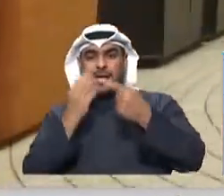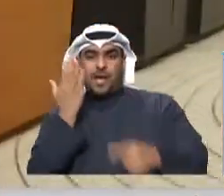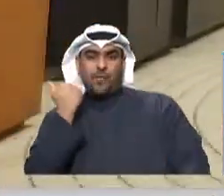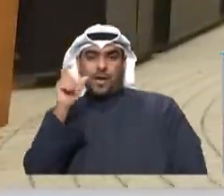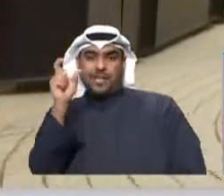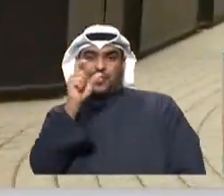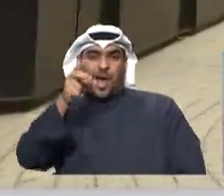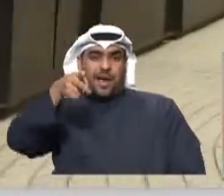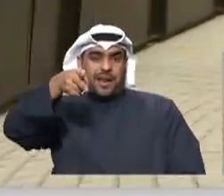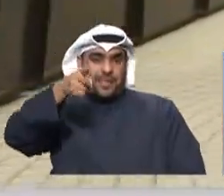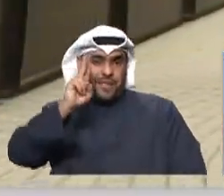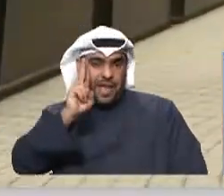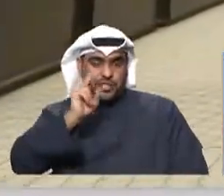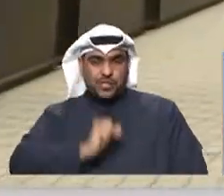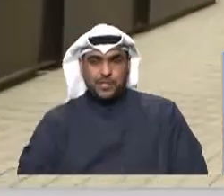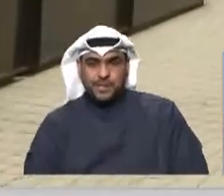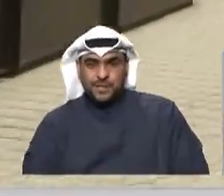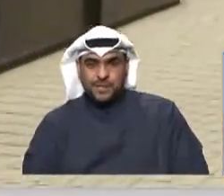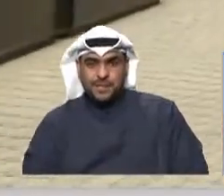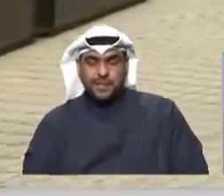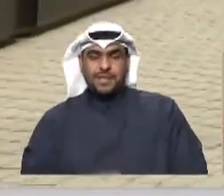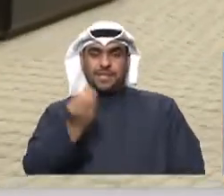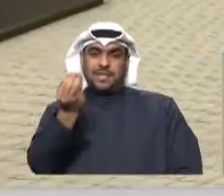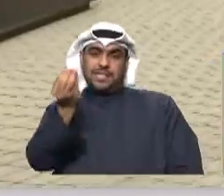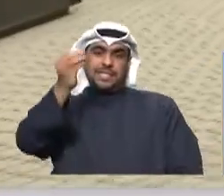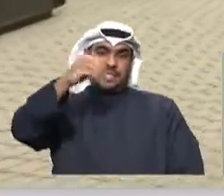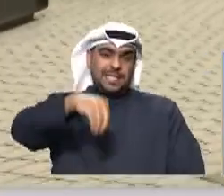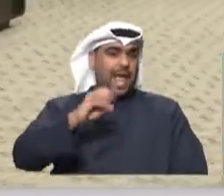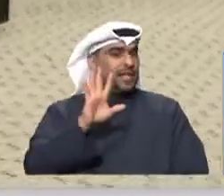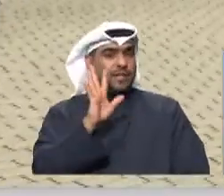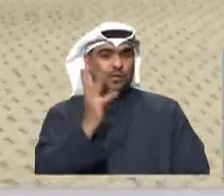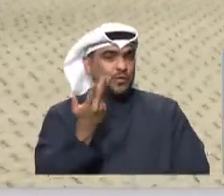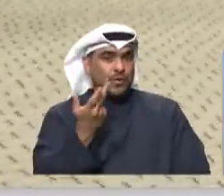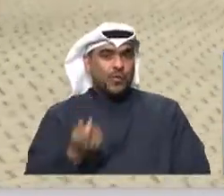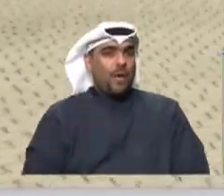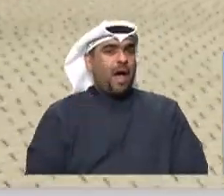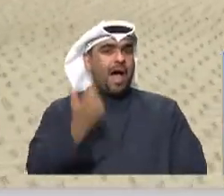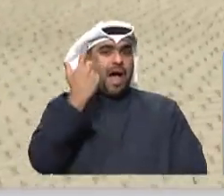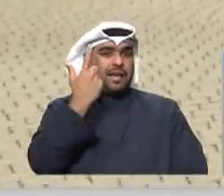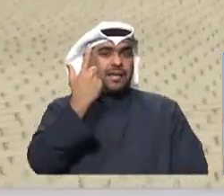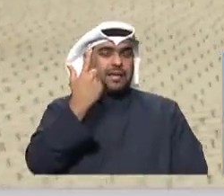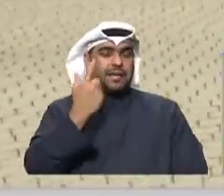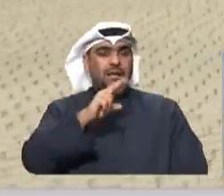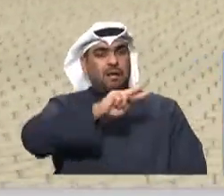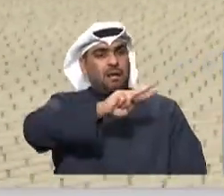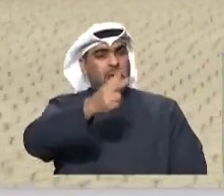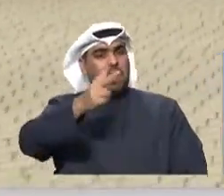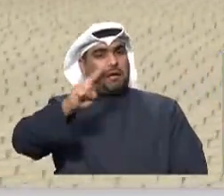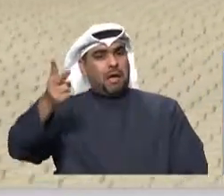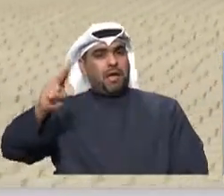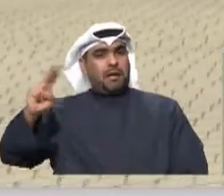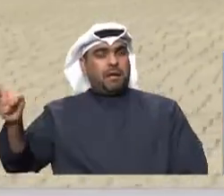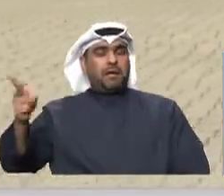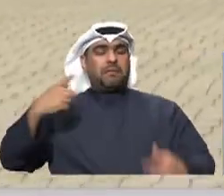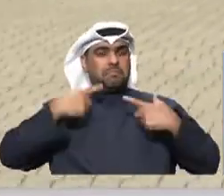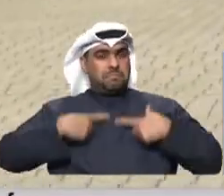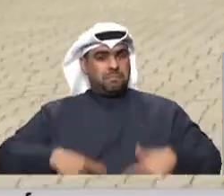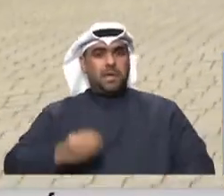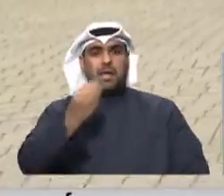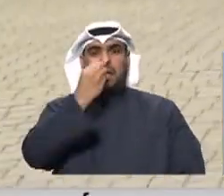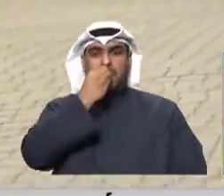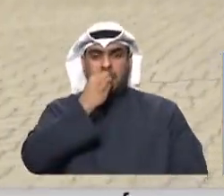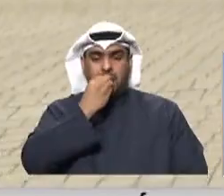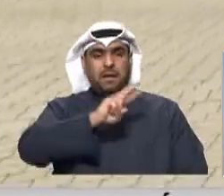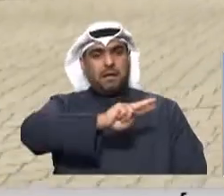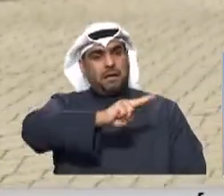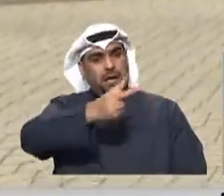على اساس شهري لارتفاع اسعار كل المجموعات الرئيسيه المؤثره في حركه الارقام القياسيه سياسيه من